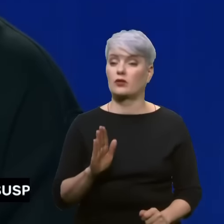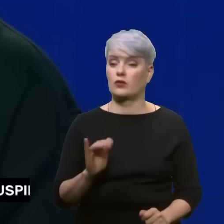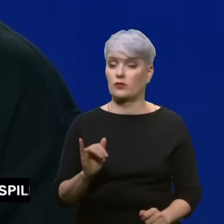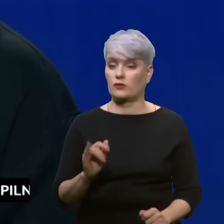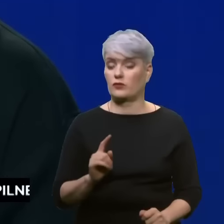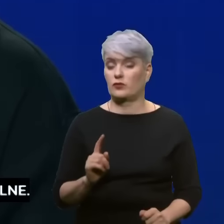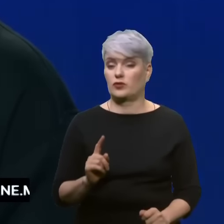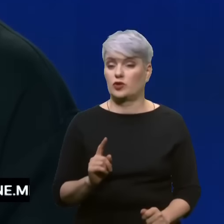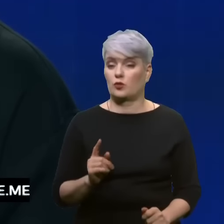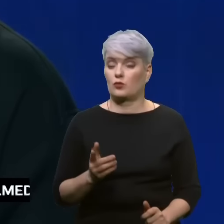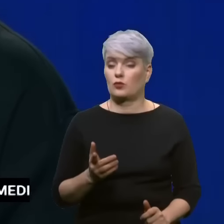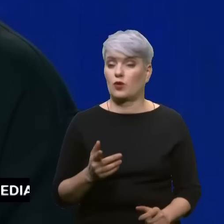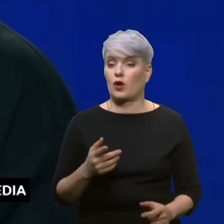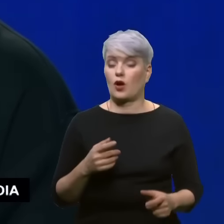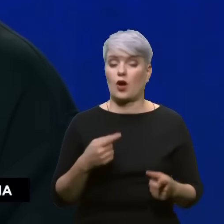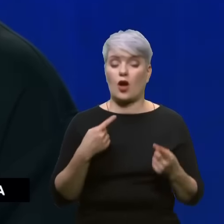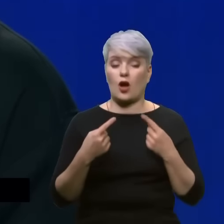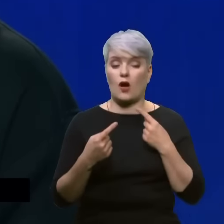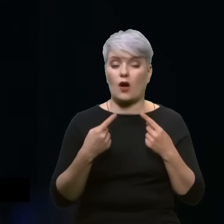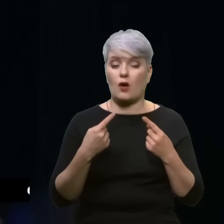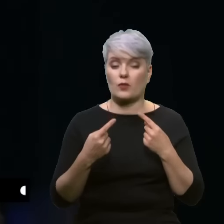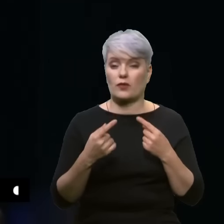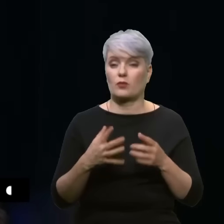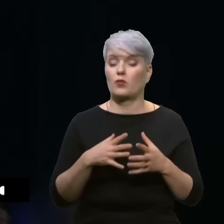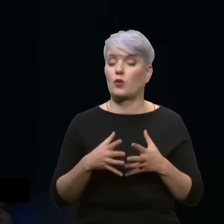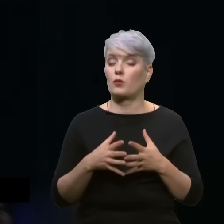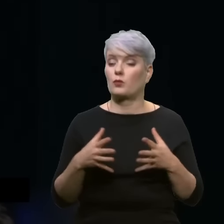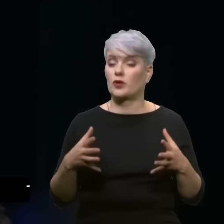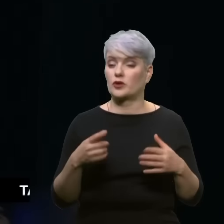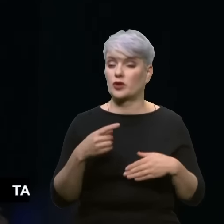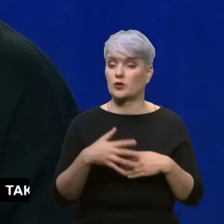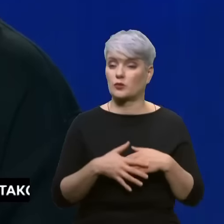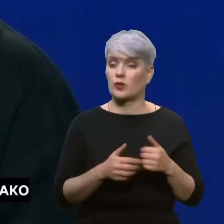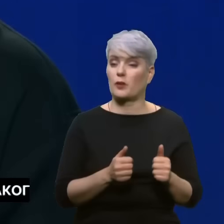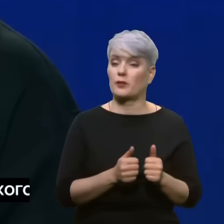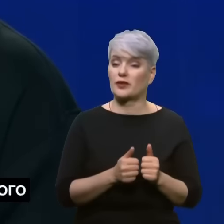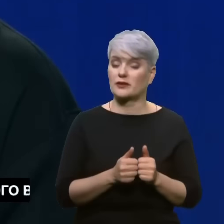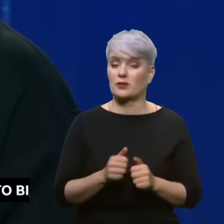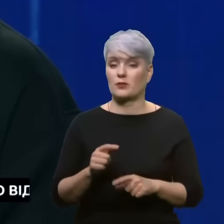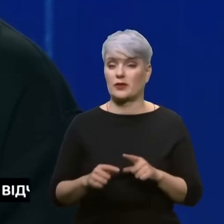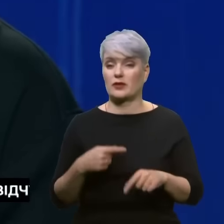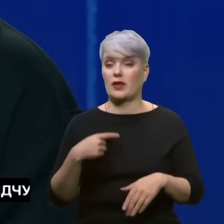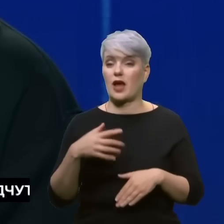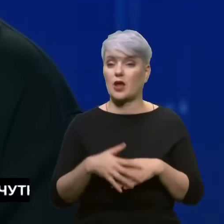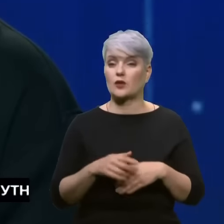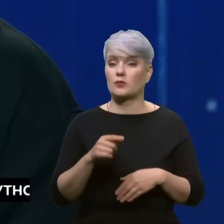щоб вони все ж таки комунікували і більш було зрозуміло близьким, рідним. Я розумію їх